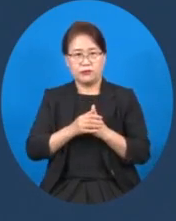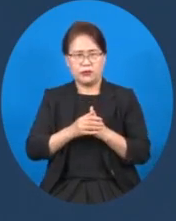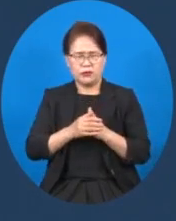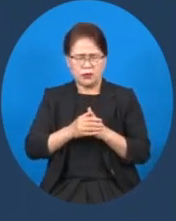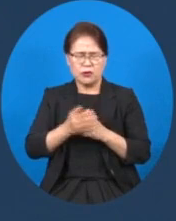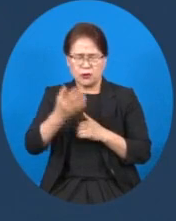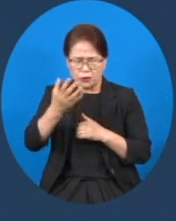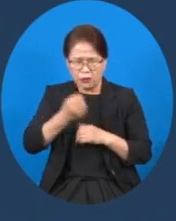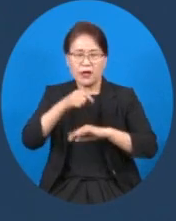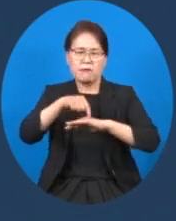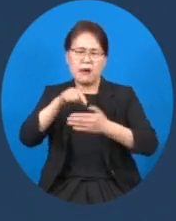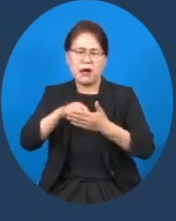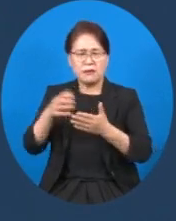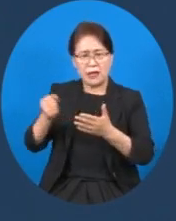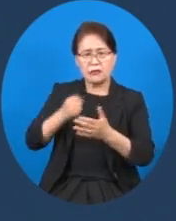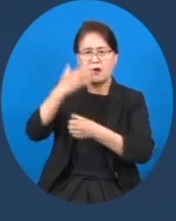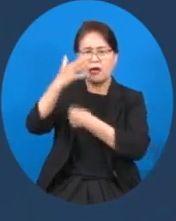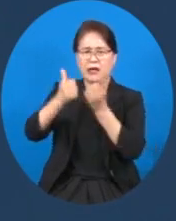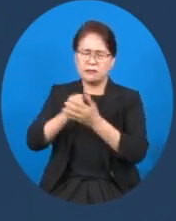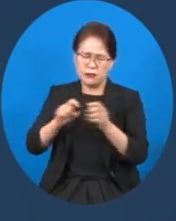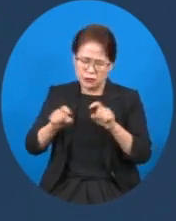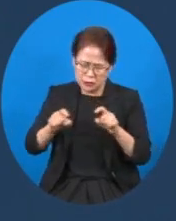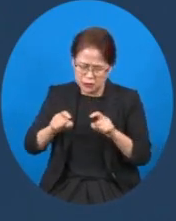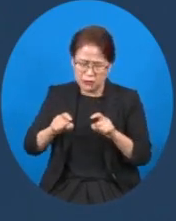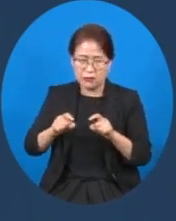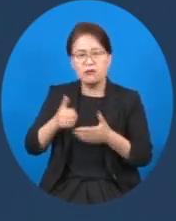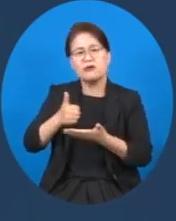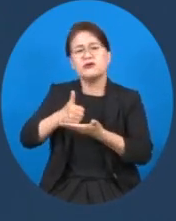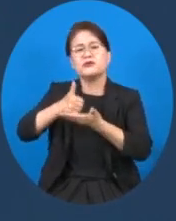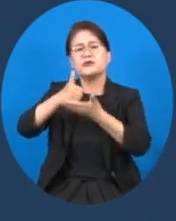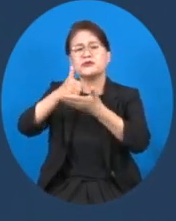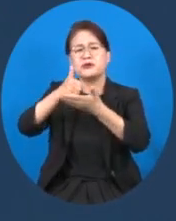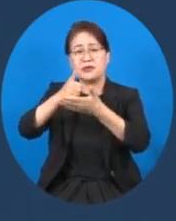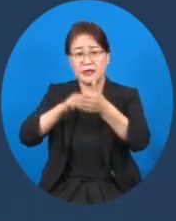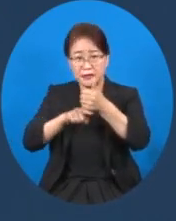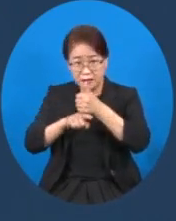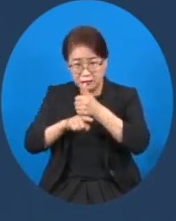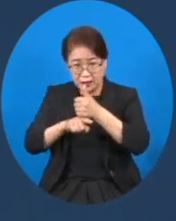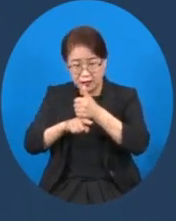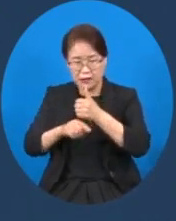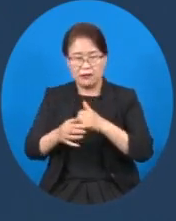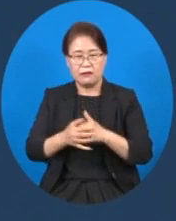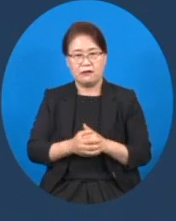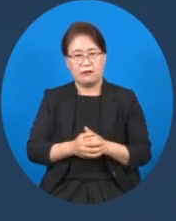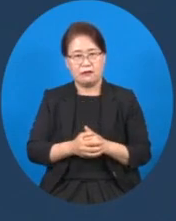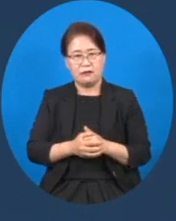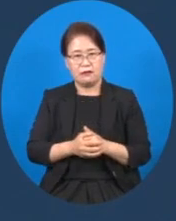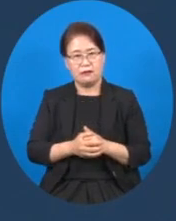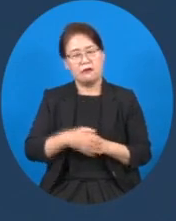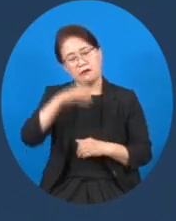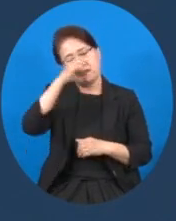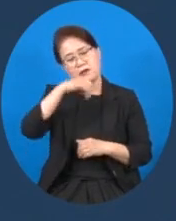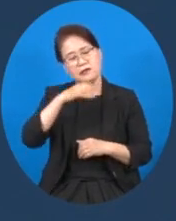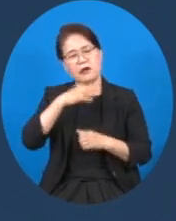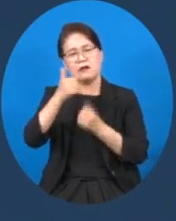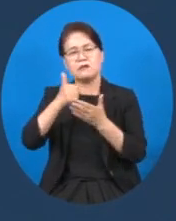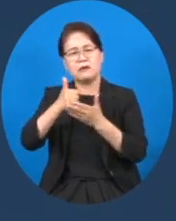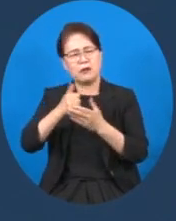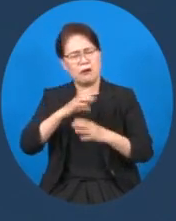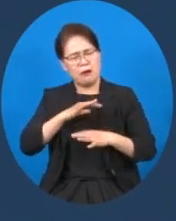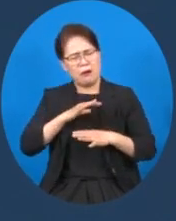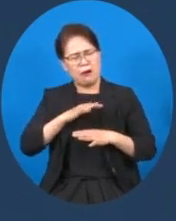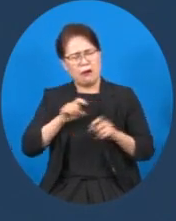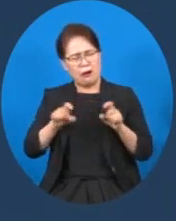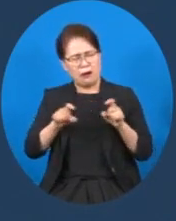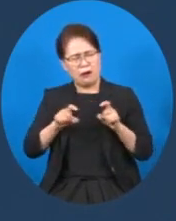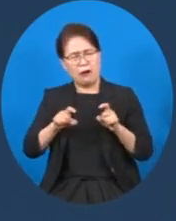가지고 하나님을 떨림으로 대하는 거예요. 그렇다고 해서 막연하게 하나님 앞에서 무서워